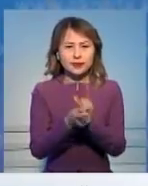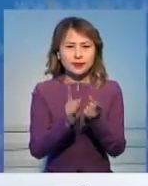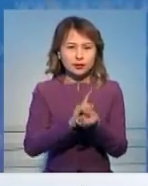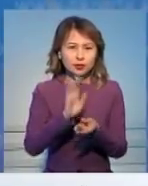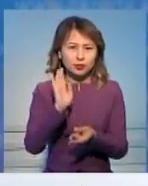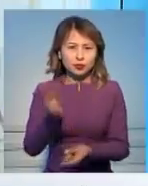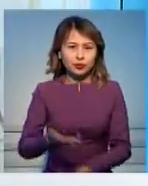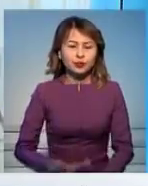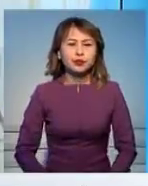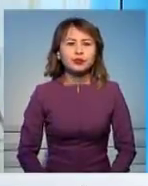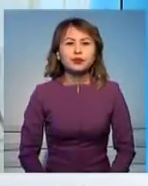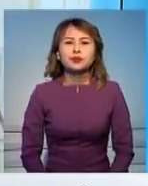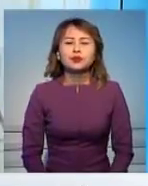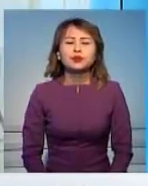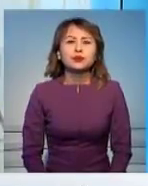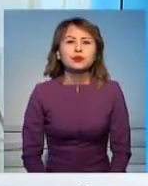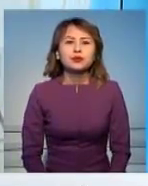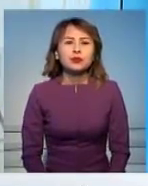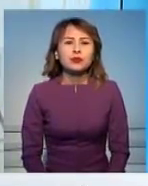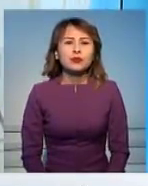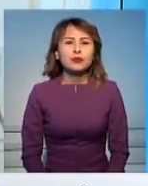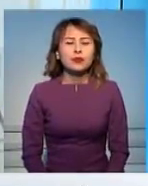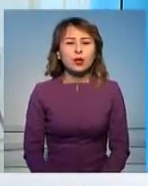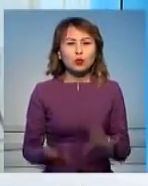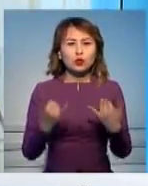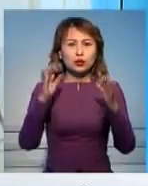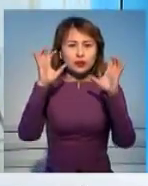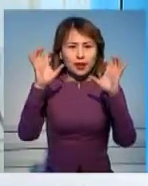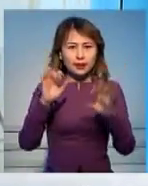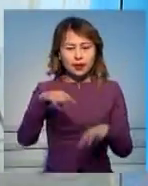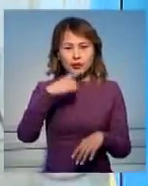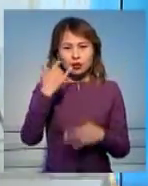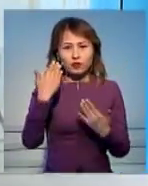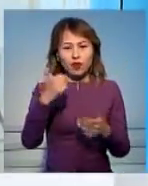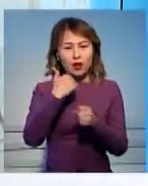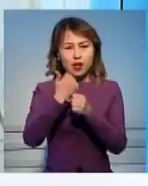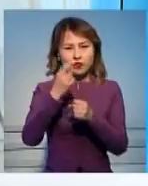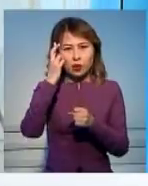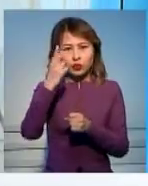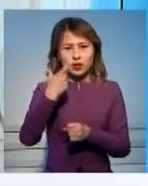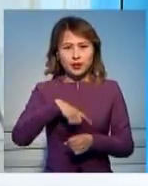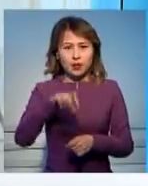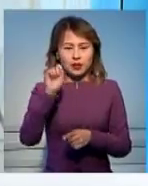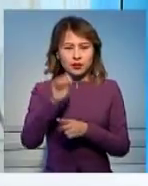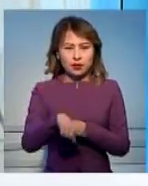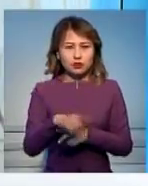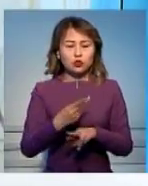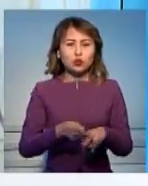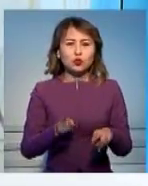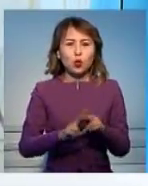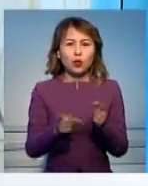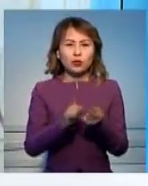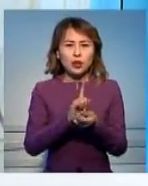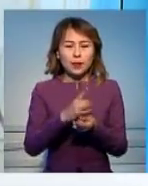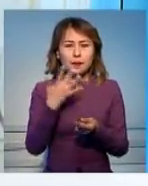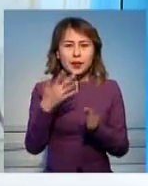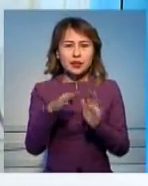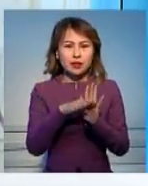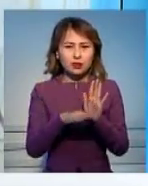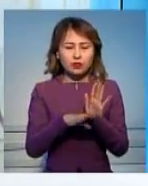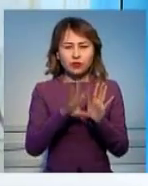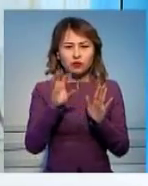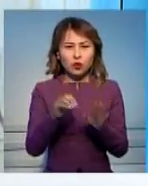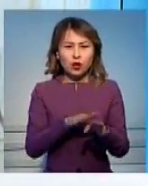енгізілді. Бүгінгі заңда айта кетсек, бұл елбасының тікелей тапсырмен жасалған заңға өзгерістер болды. Ол 5 тарапты